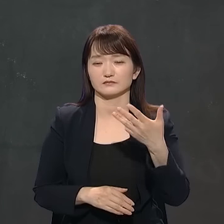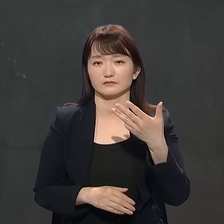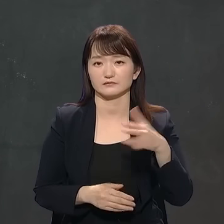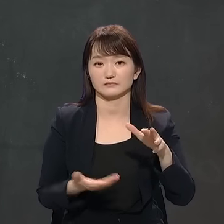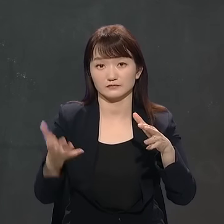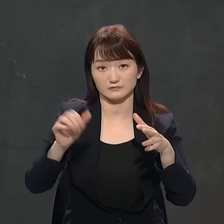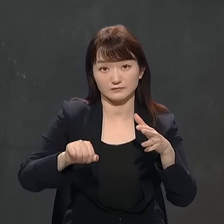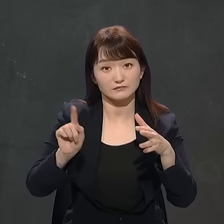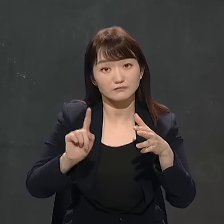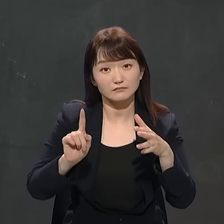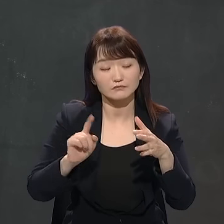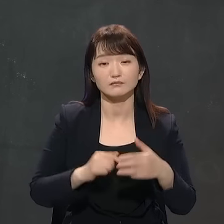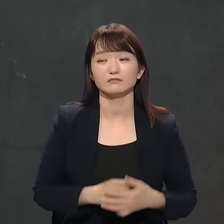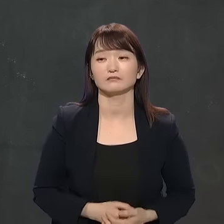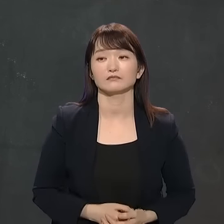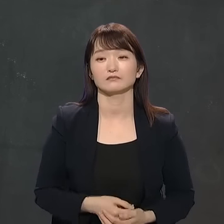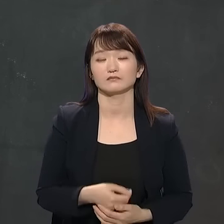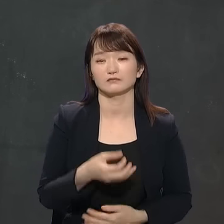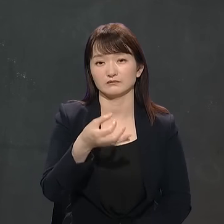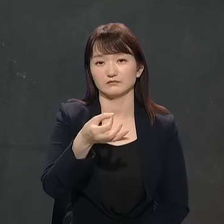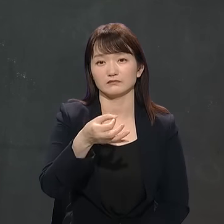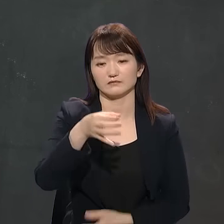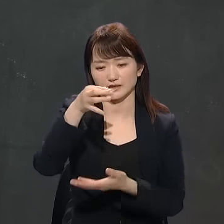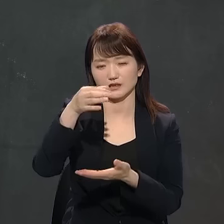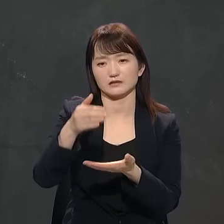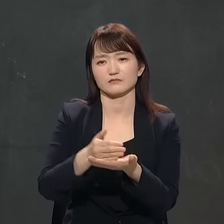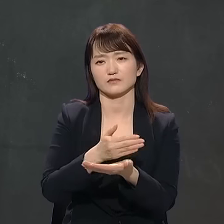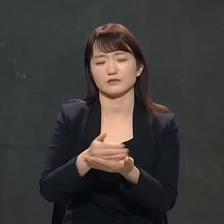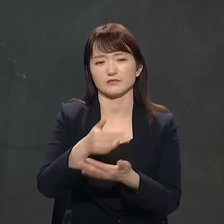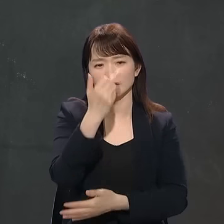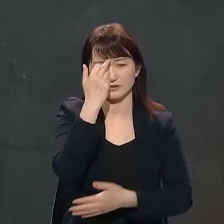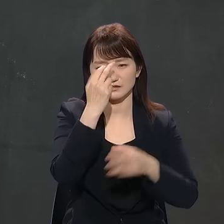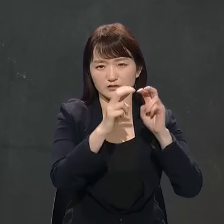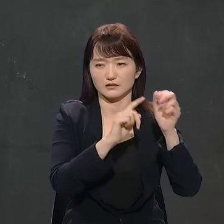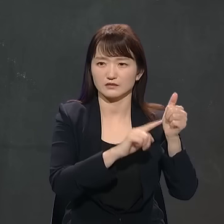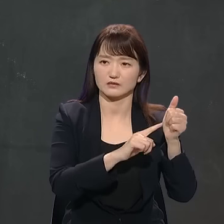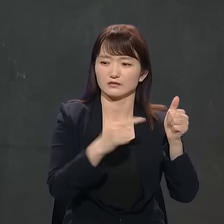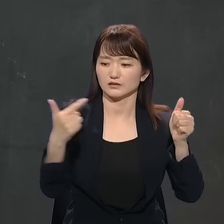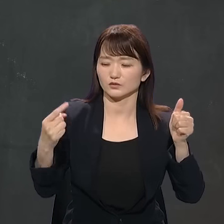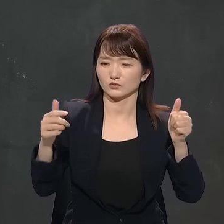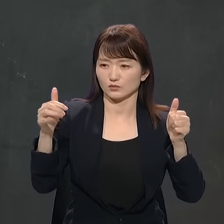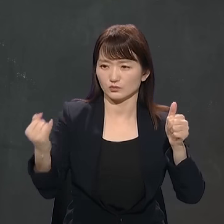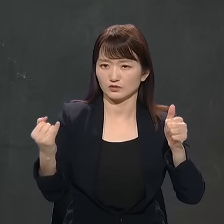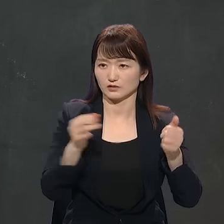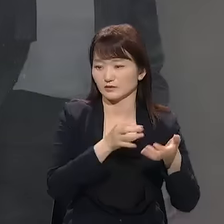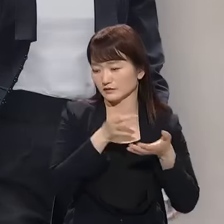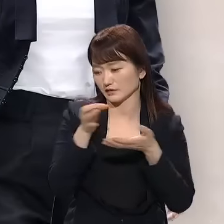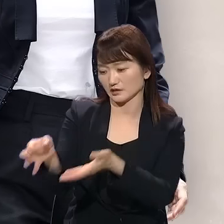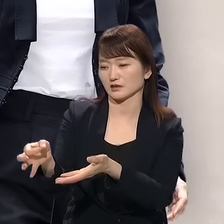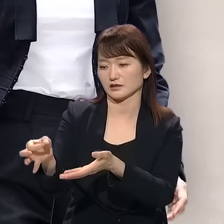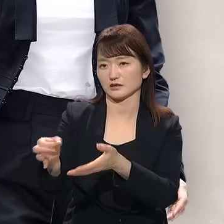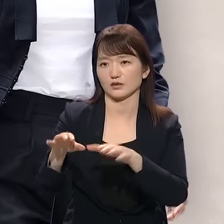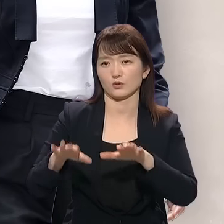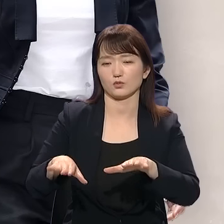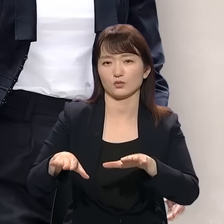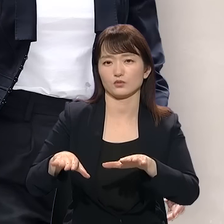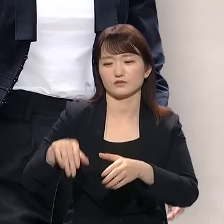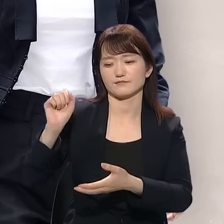뭘까요 도대체 예 저 금액이 재산분할로 최태훈 회장이 노소형 관장에게 지급해야 한다라고 오늘